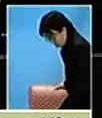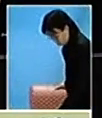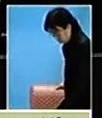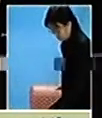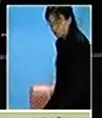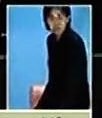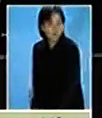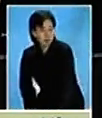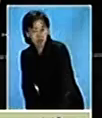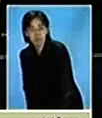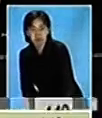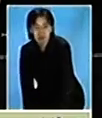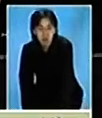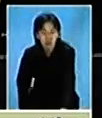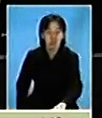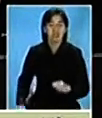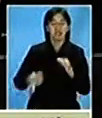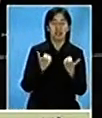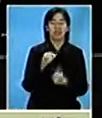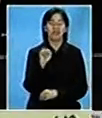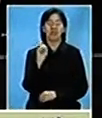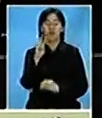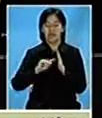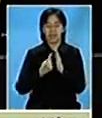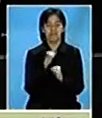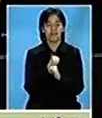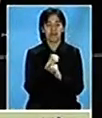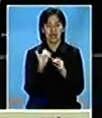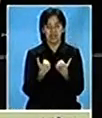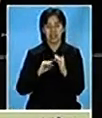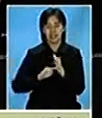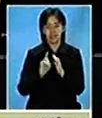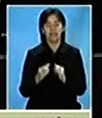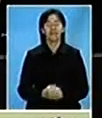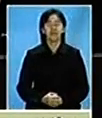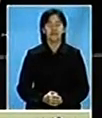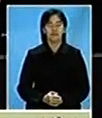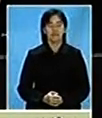ท่านก็เป็นสมาชิกวุฒิสภาเต็มตัวนะฮะเริ่มปฏิบัติหน้าที่ตั้งแต่วันนี้เป็นต้นไปนะครับ